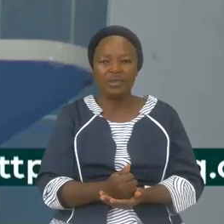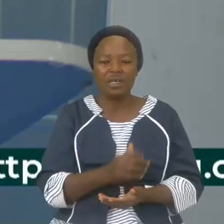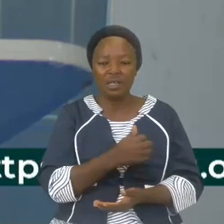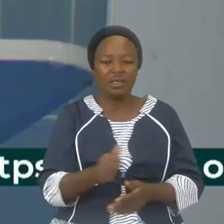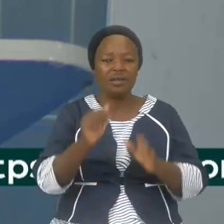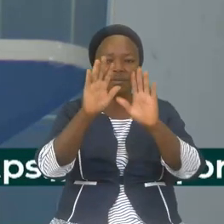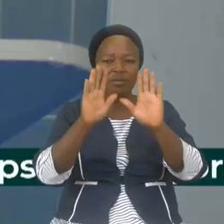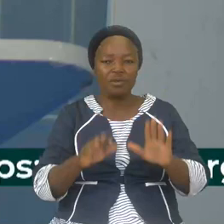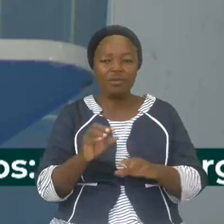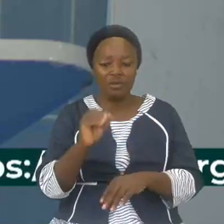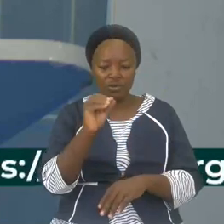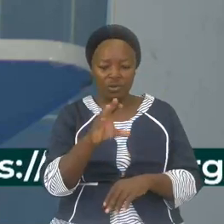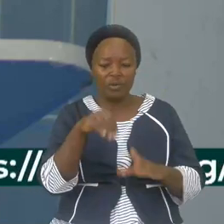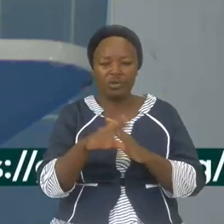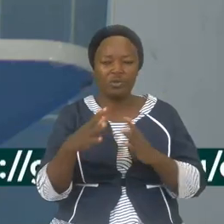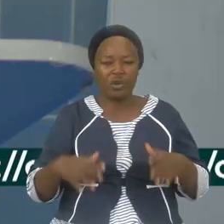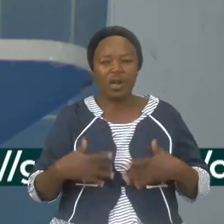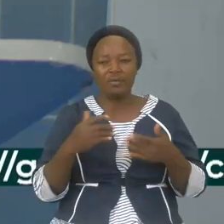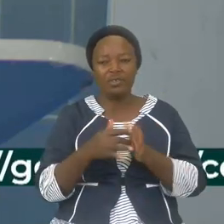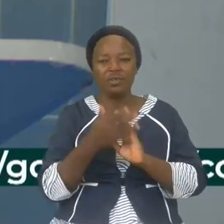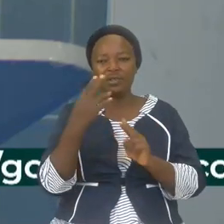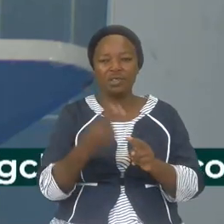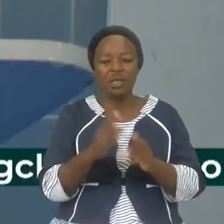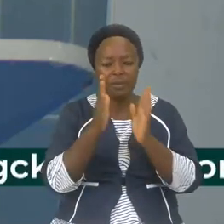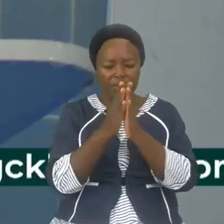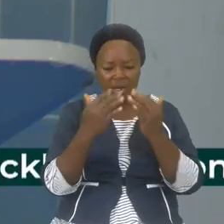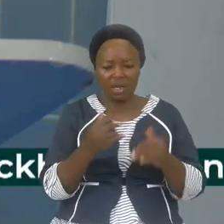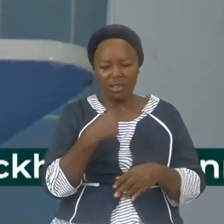le miracle va atterrir